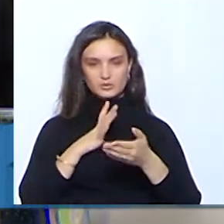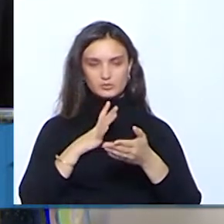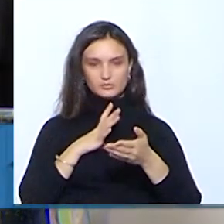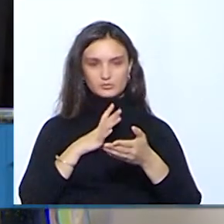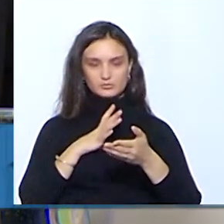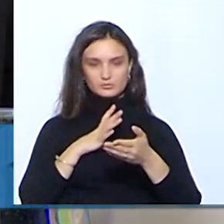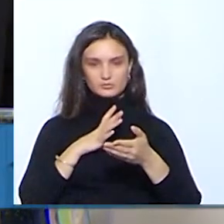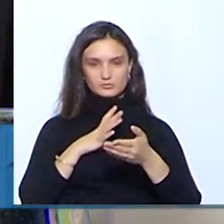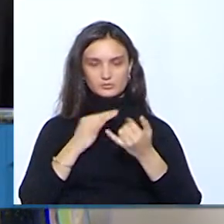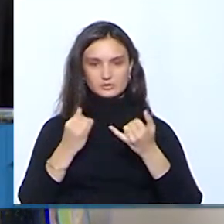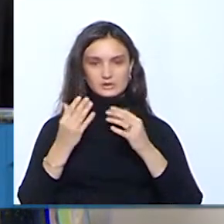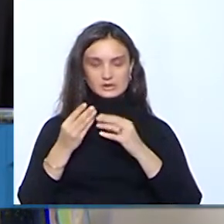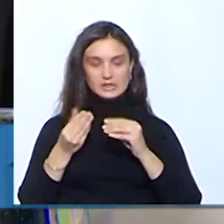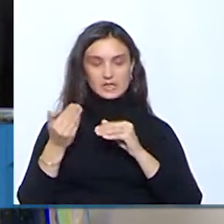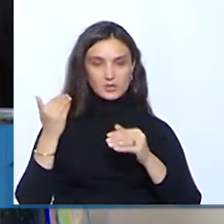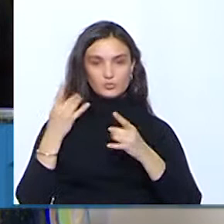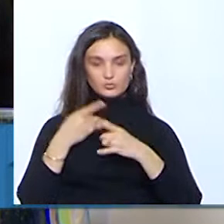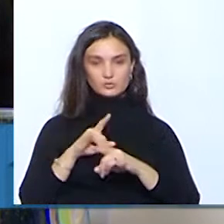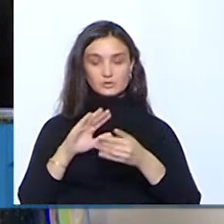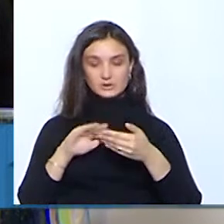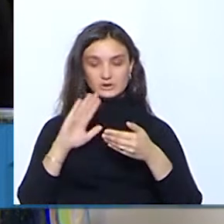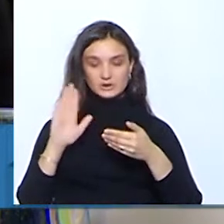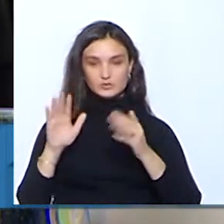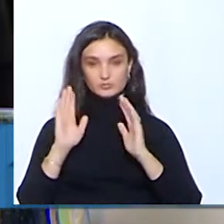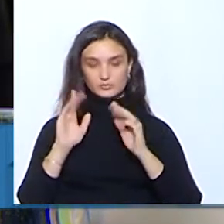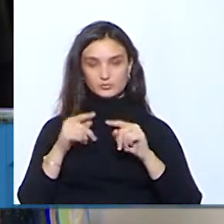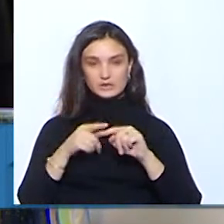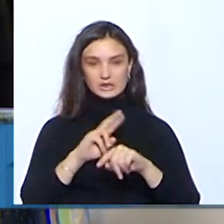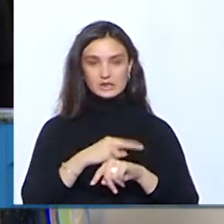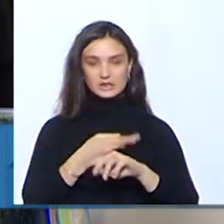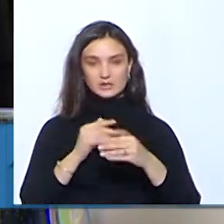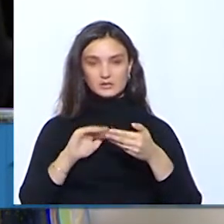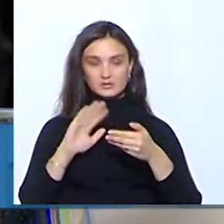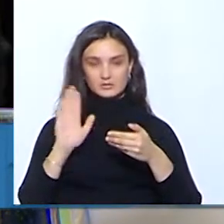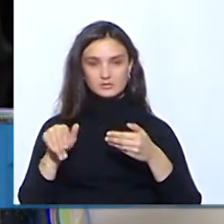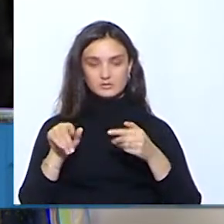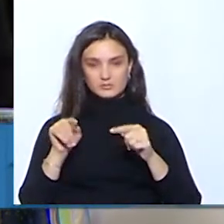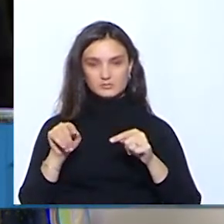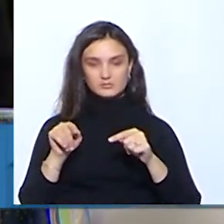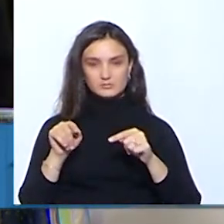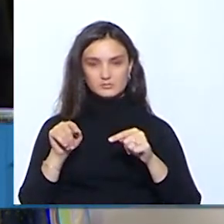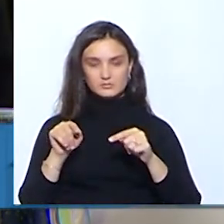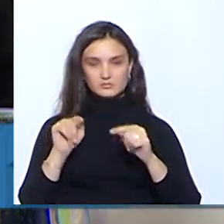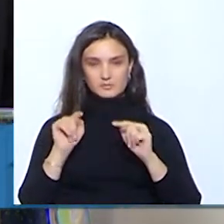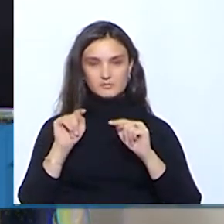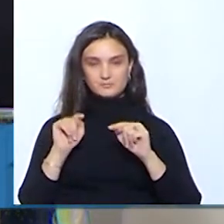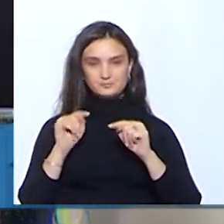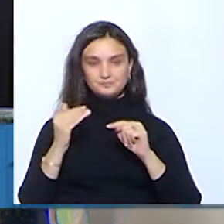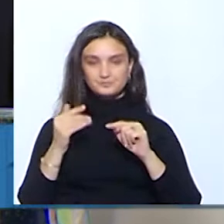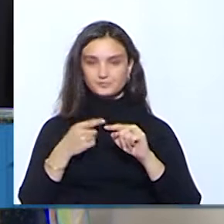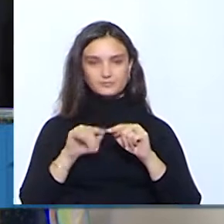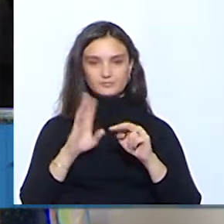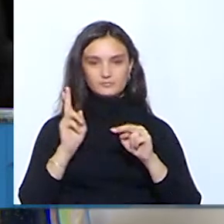იყოს. დღენაკლული როდესაც გაეწერება კლინიკიდან, ინტენსიური პალატიდან, მაგ იმითი